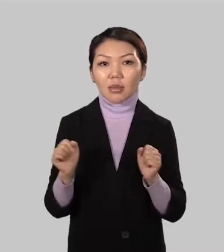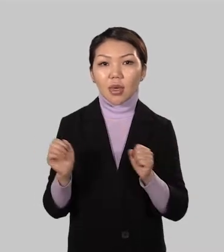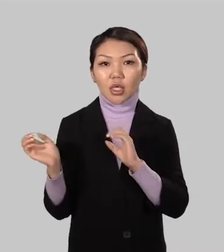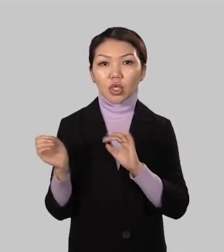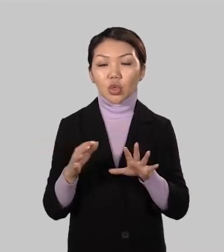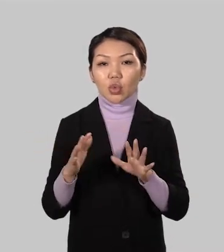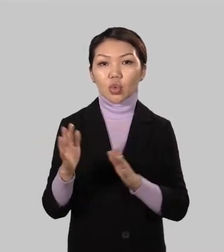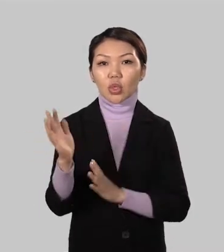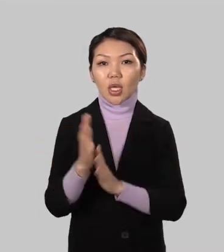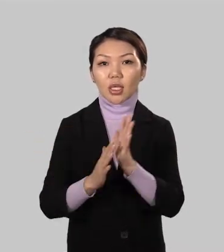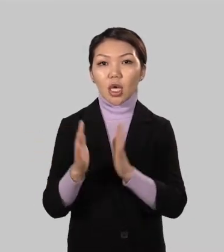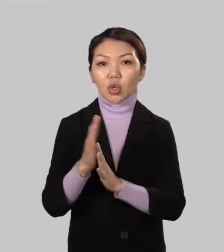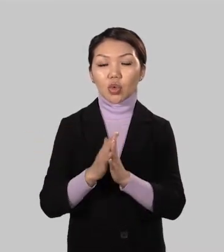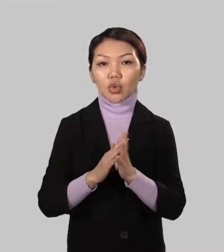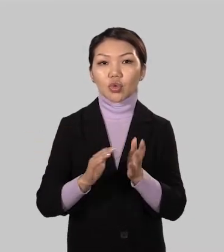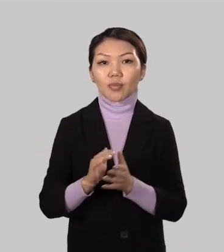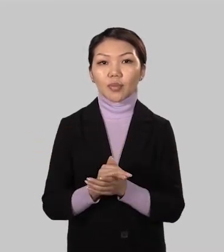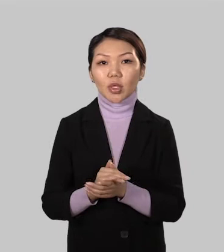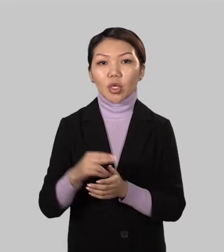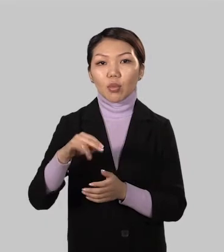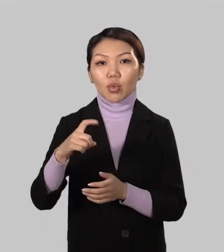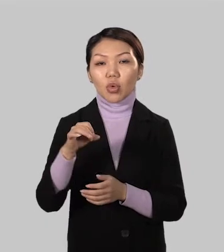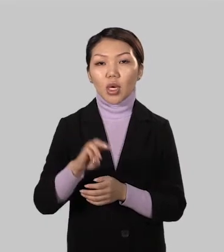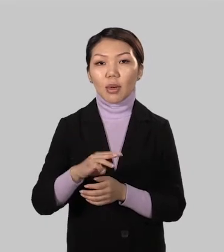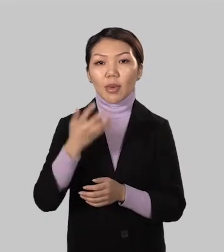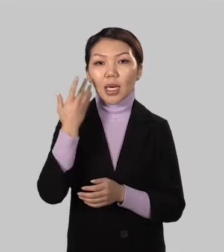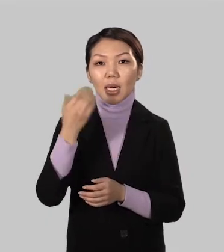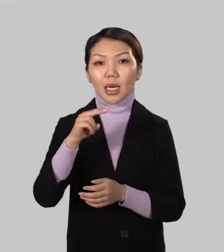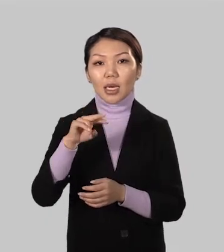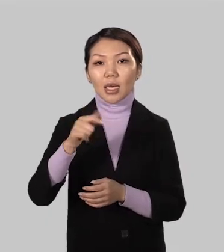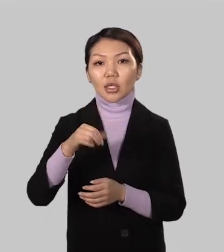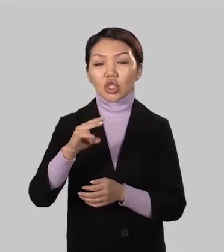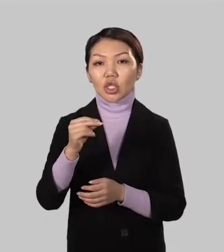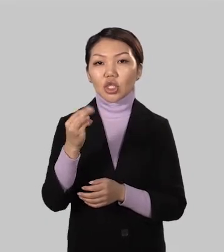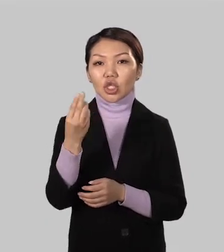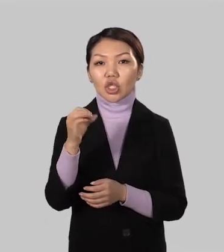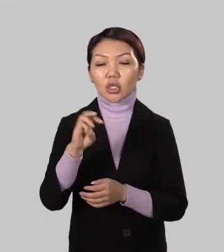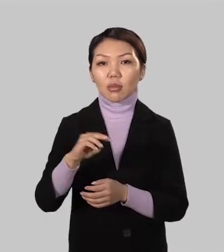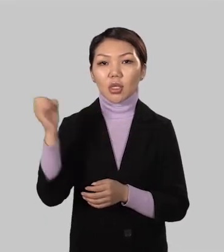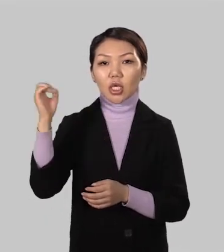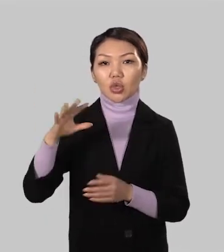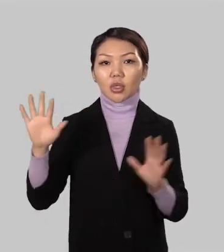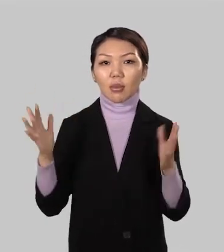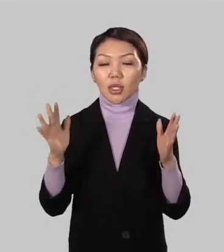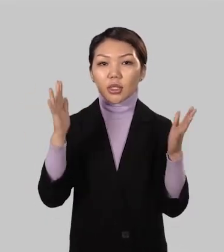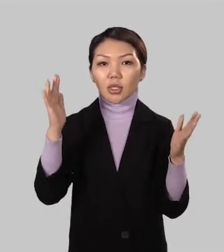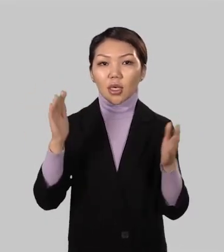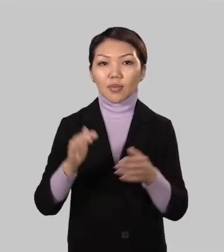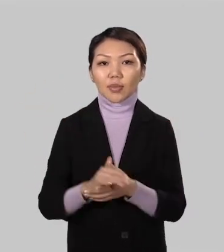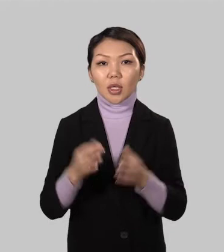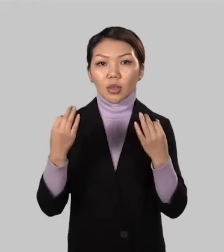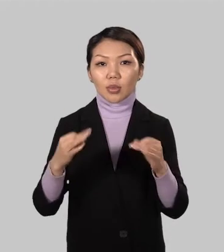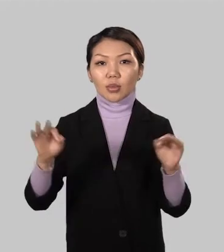и пухом легчайшем на солнце блистая пустила гулять по лесам